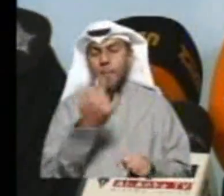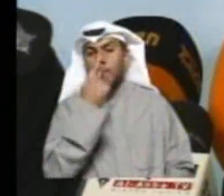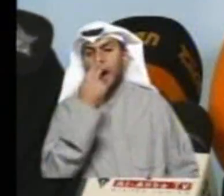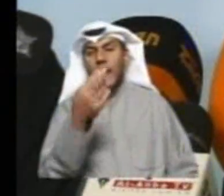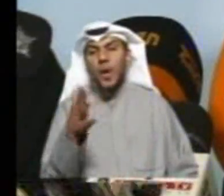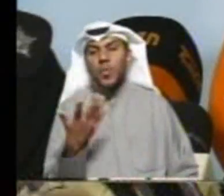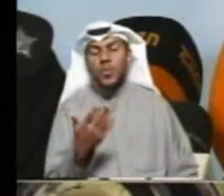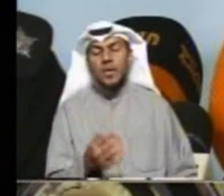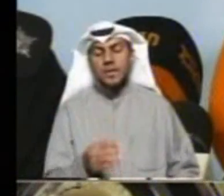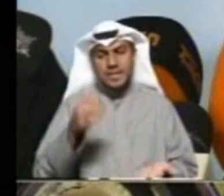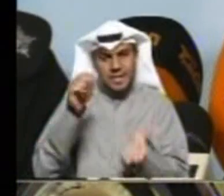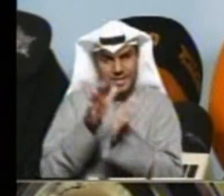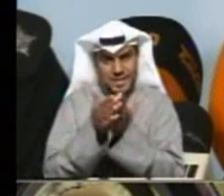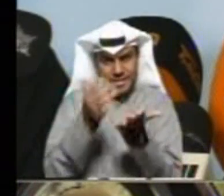القرار،